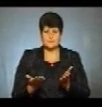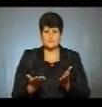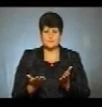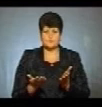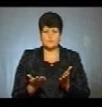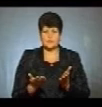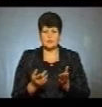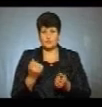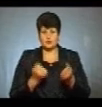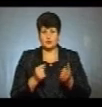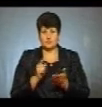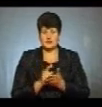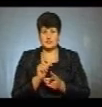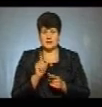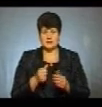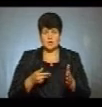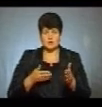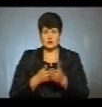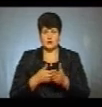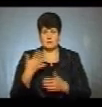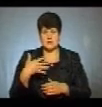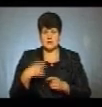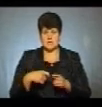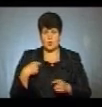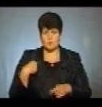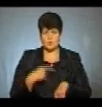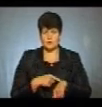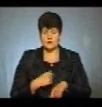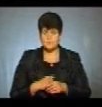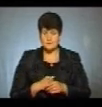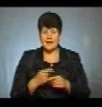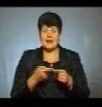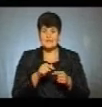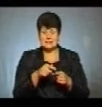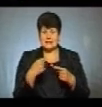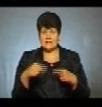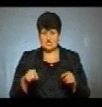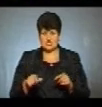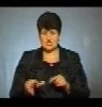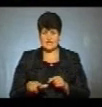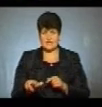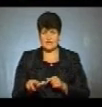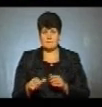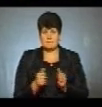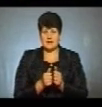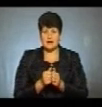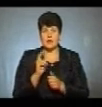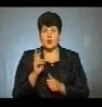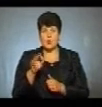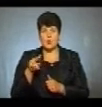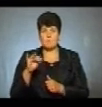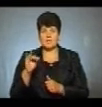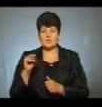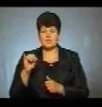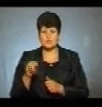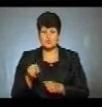в яких водії повинні рухатися зі швидкістю 50 км на годину. А це вже інша ділянка дороги М-19 біля Копичинців. Тут за